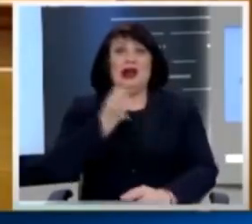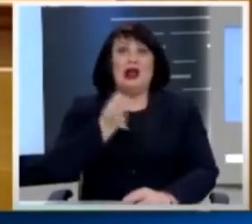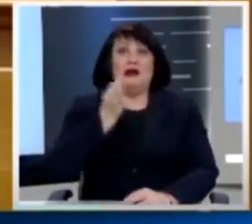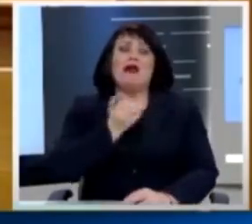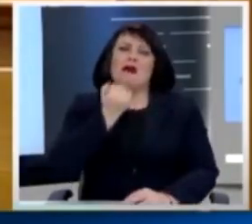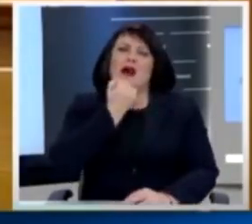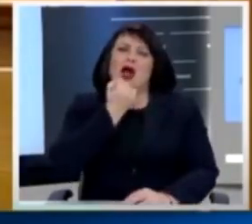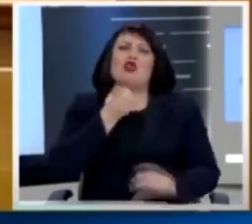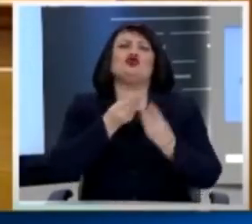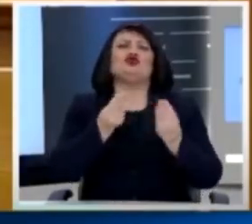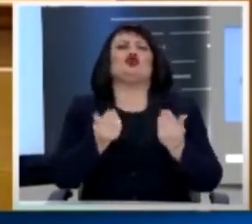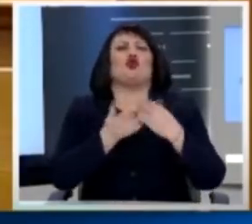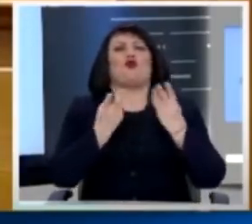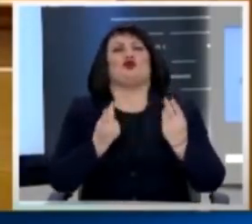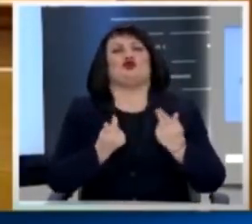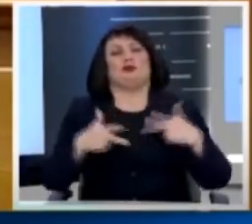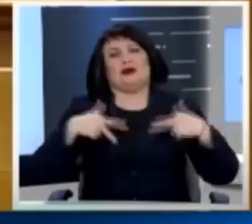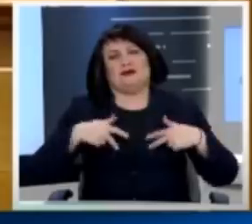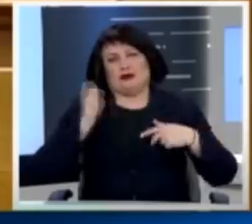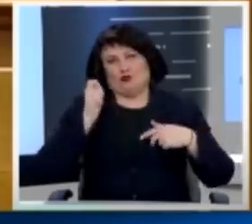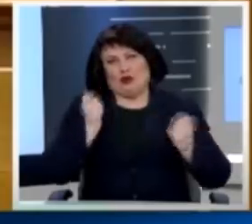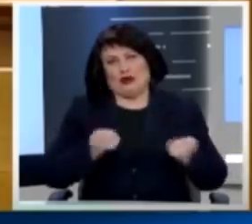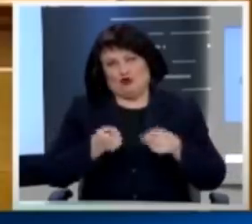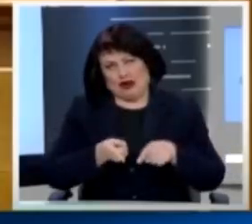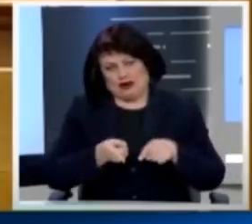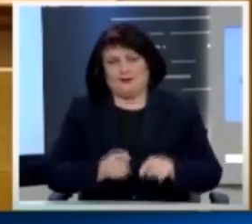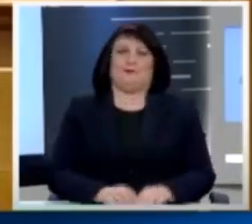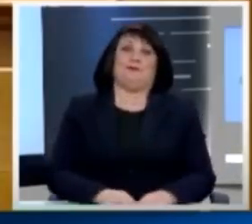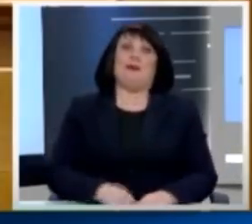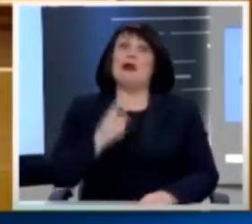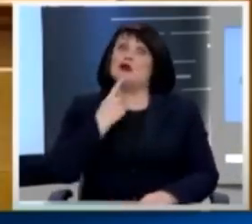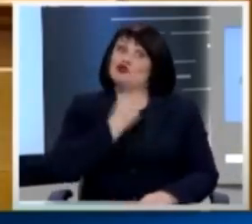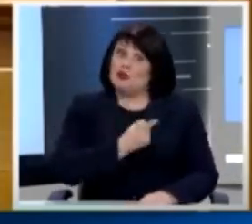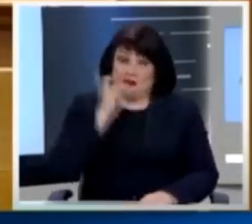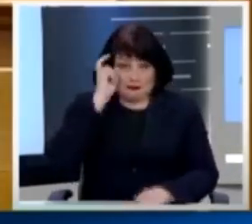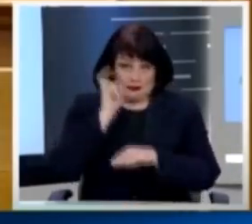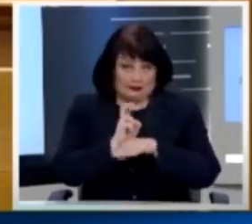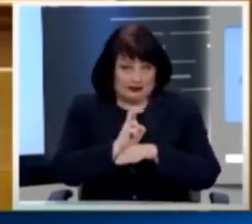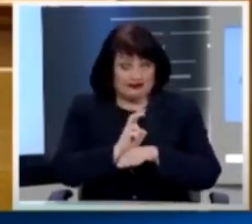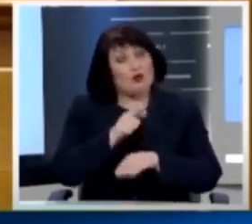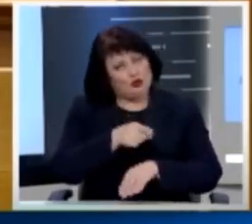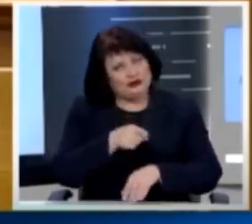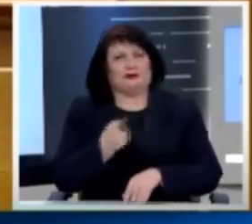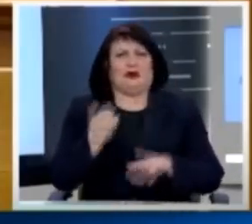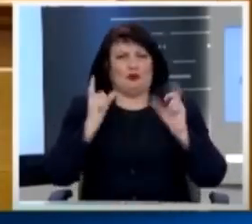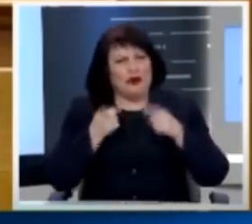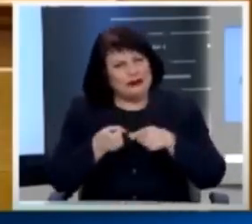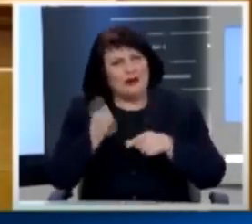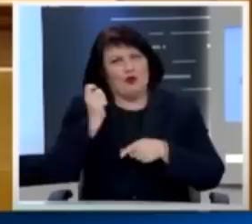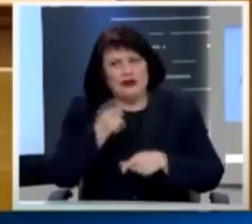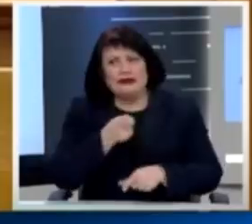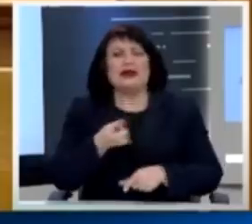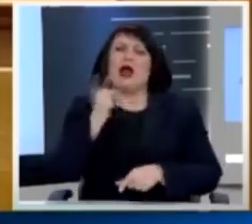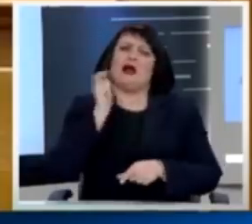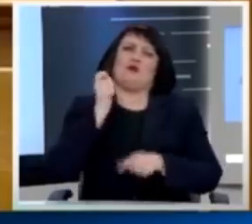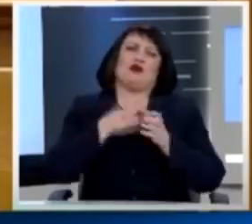λαθεμένο μείγμα της ασκούμενης κυβερνητικής πολιτικής. Υπενθυμίζουμε φυσικά ότι τόσο αυτοί, όσο και